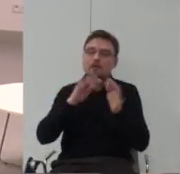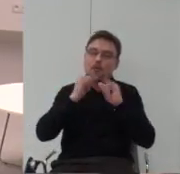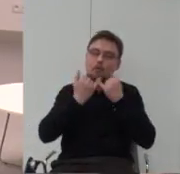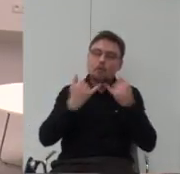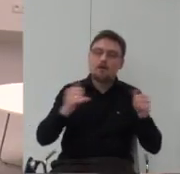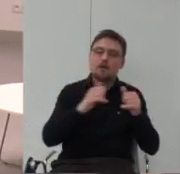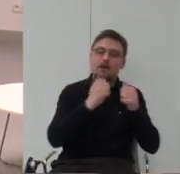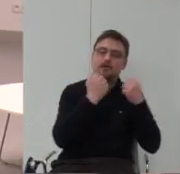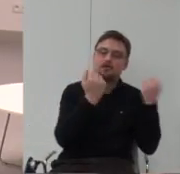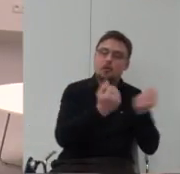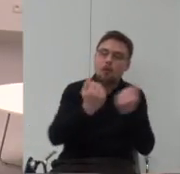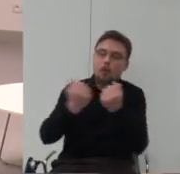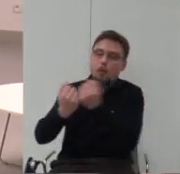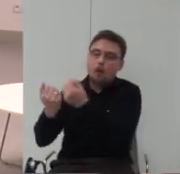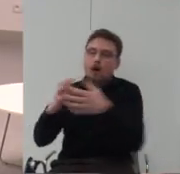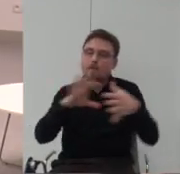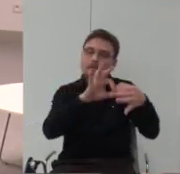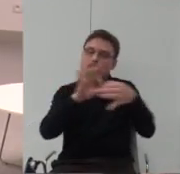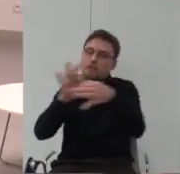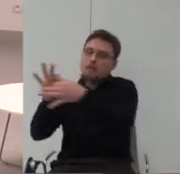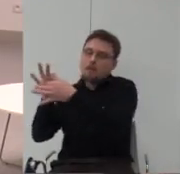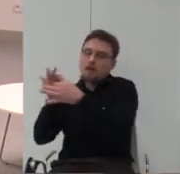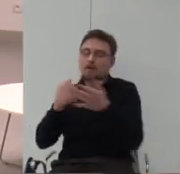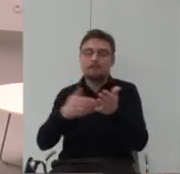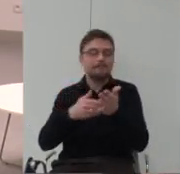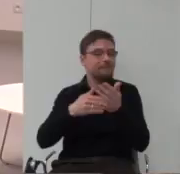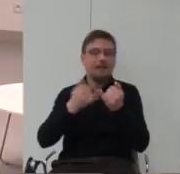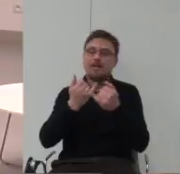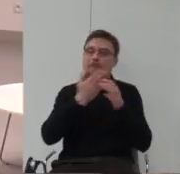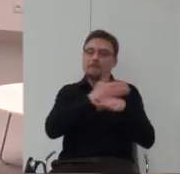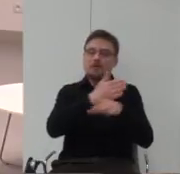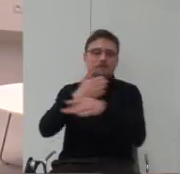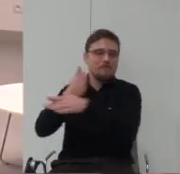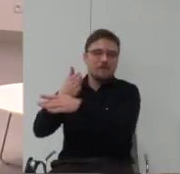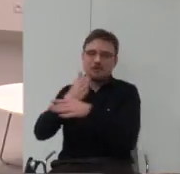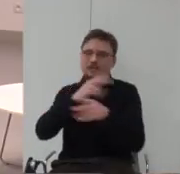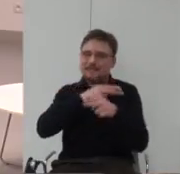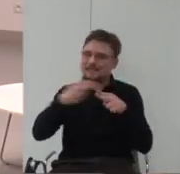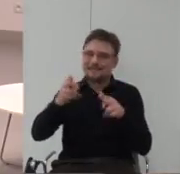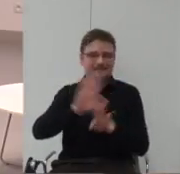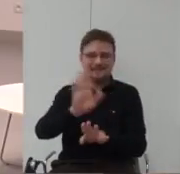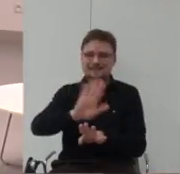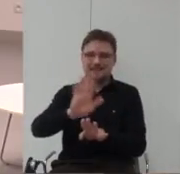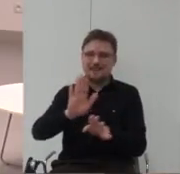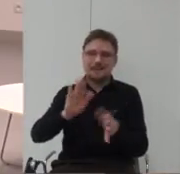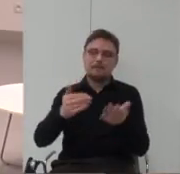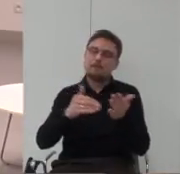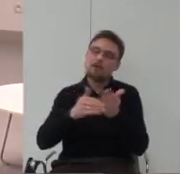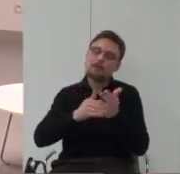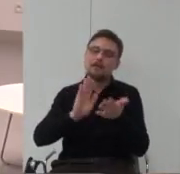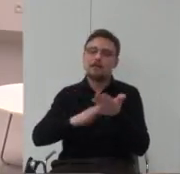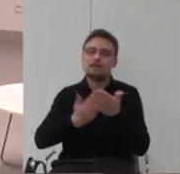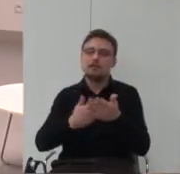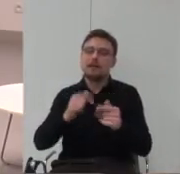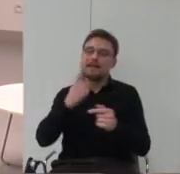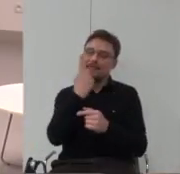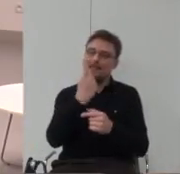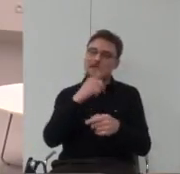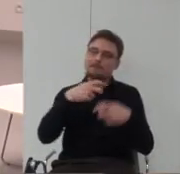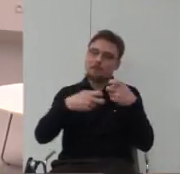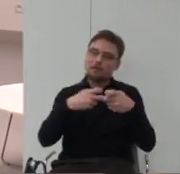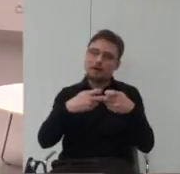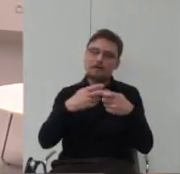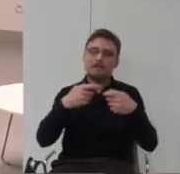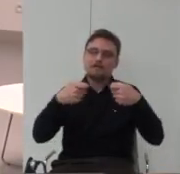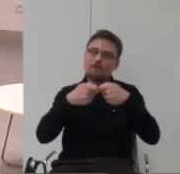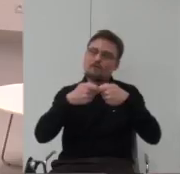ekonomiczny. I musimy jakby sprzęc razem nasze działania w różnych sektorach i zmieniać stopniowo tą silosową, pionową strukturę w